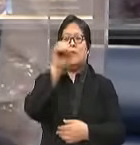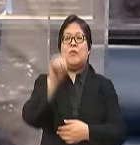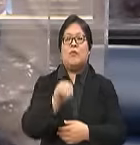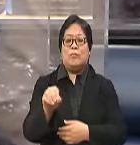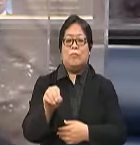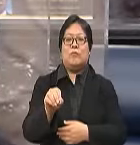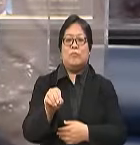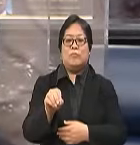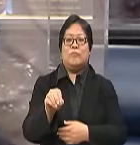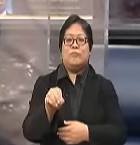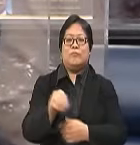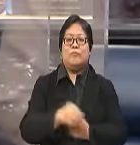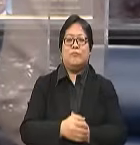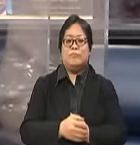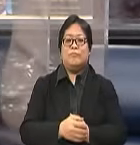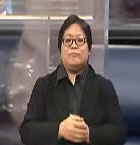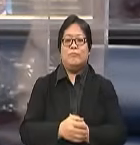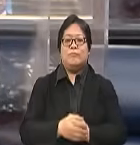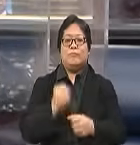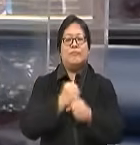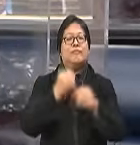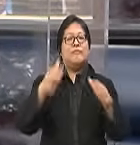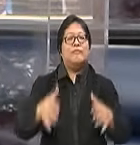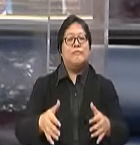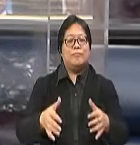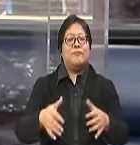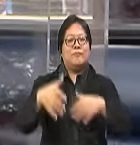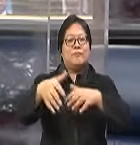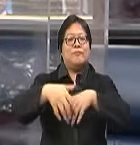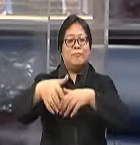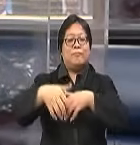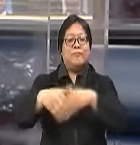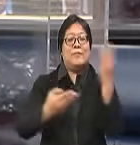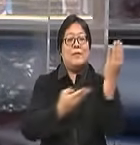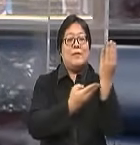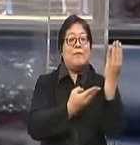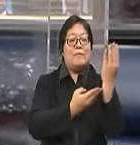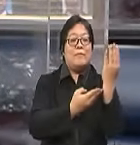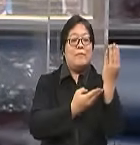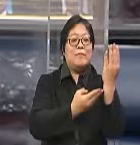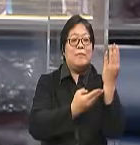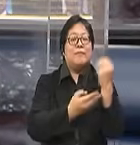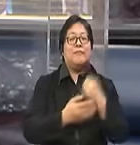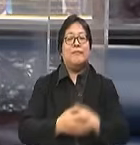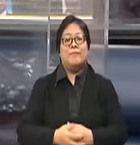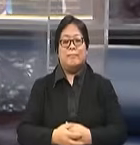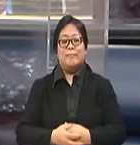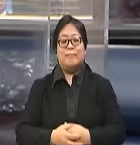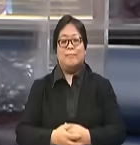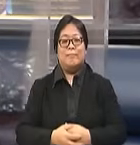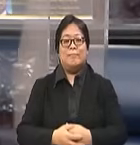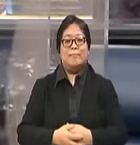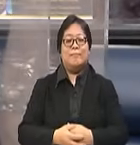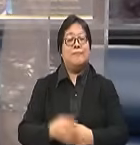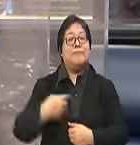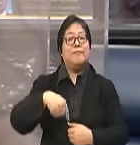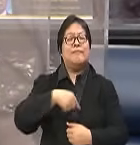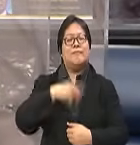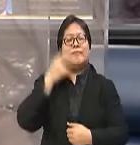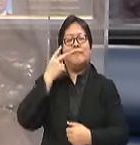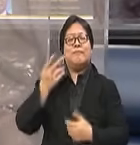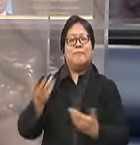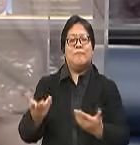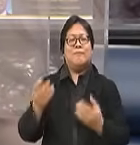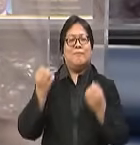daripada penyanyi kebun-kebun sawit kebun sawit jadi Oleh karena itu kita melihat